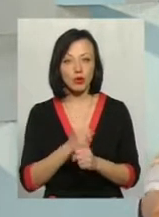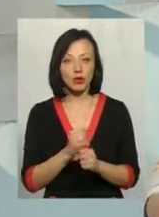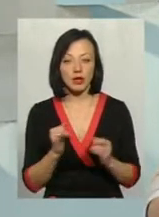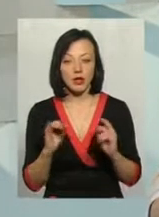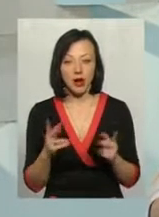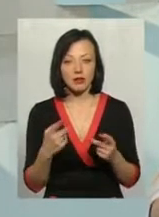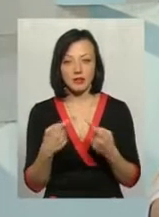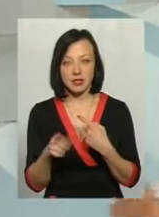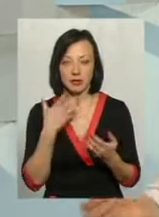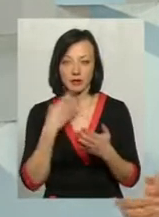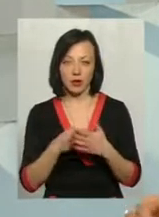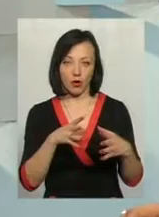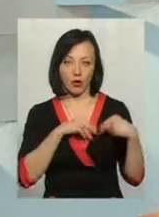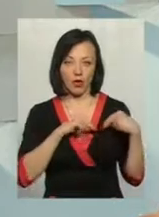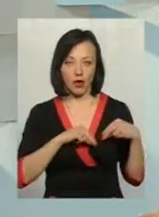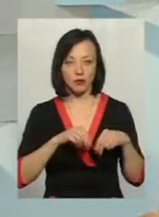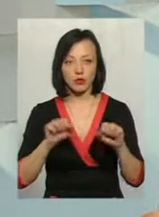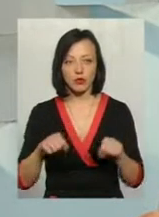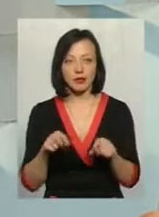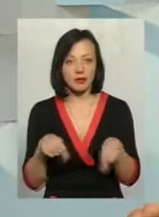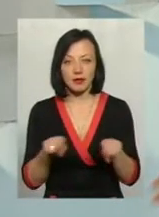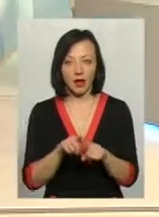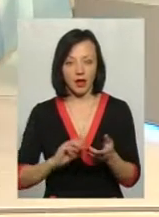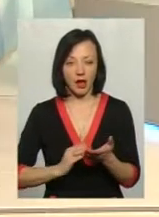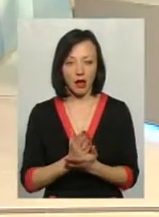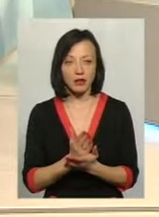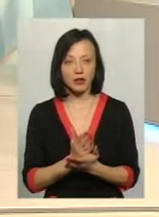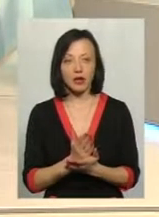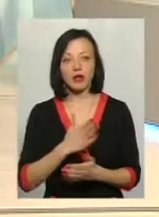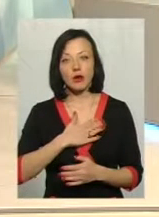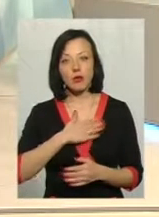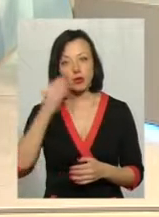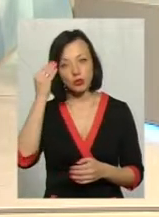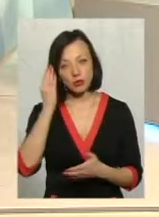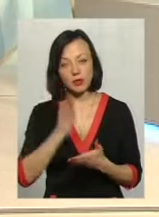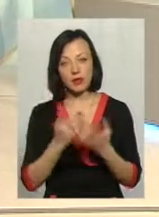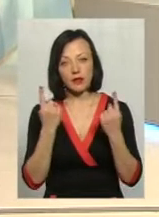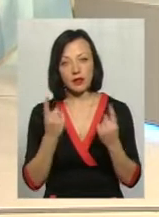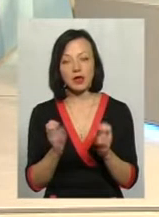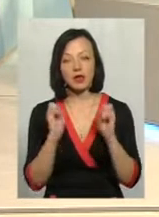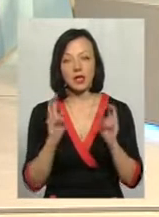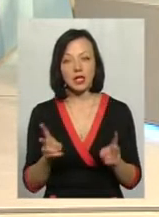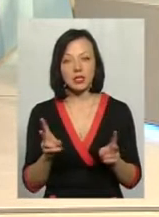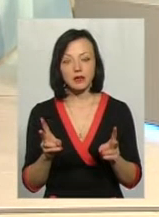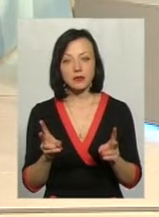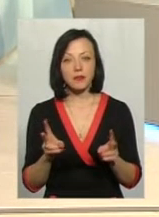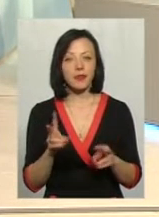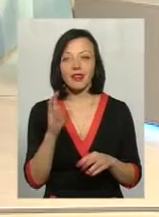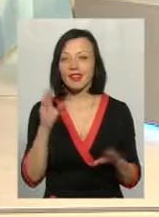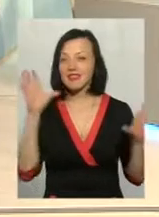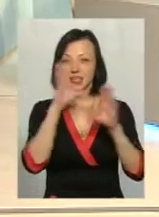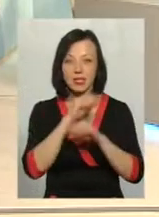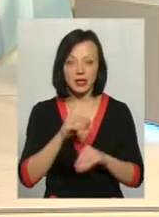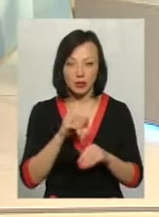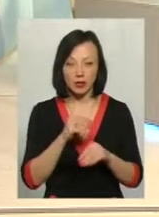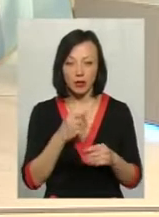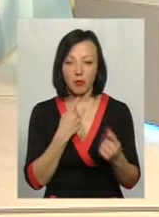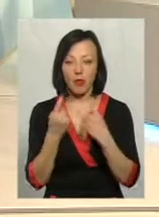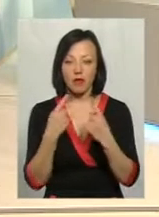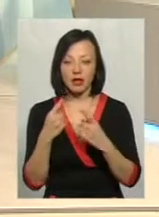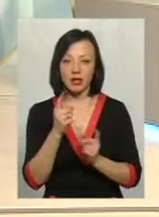якось відрізнятися від своїх колег, які, можливо, працюють не так якісно. Тому, на мою думку, тут є великий ризик не встигнете